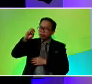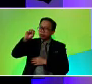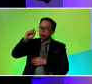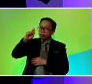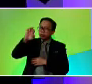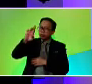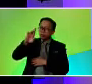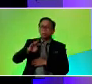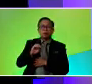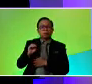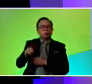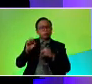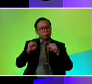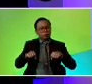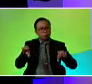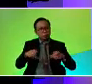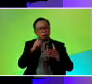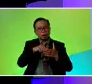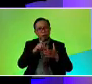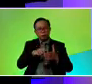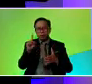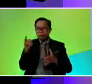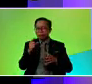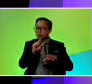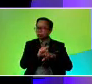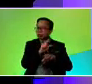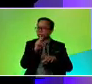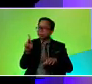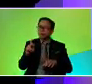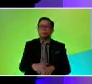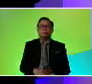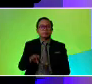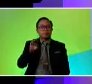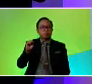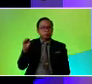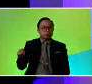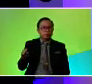buat apa saja ekspresi yang menggunakan contohnya tadi menggunakan